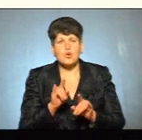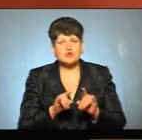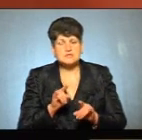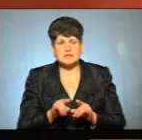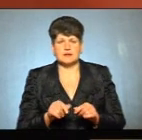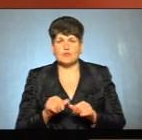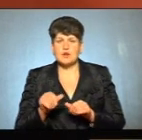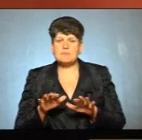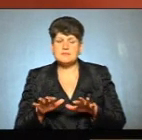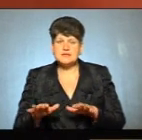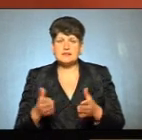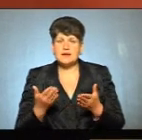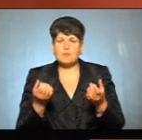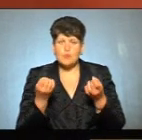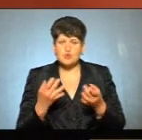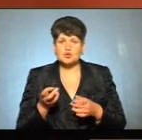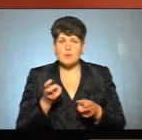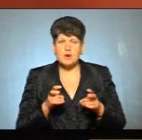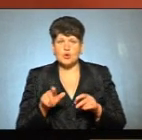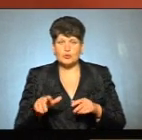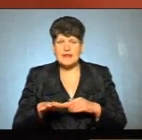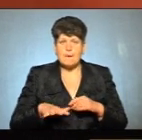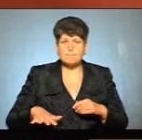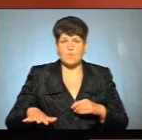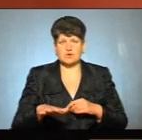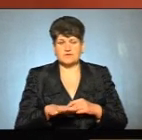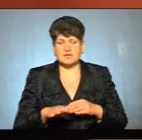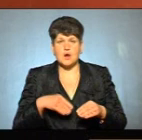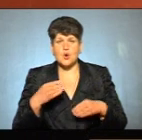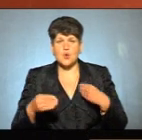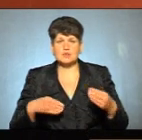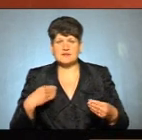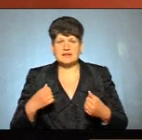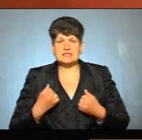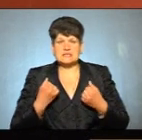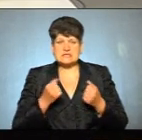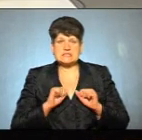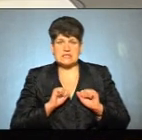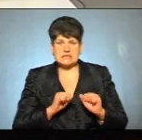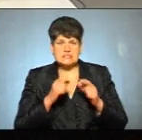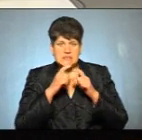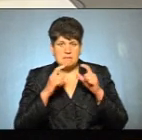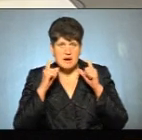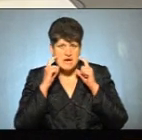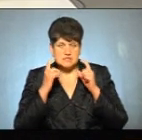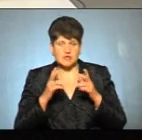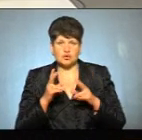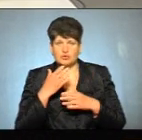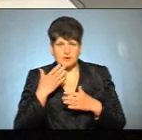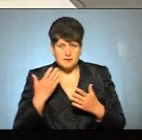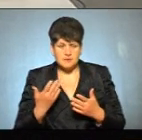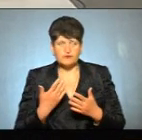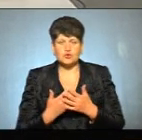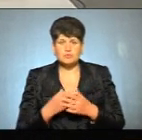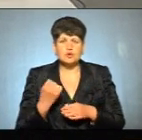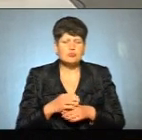місцях, де просто приходили люди на подвір'я, роздавалися захисні маски, хто їх не мав. Тобто